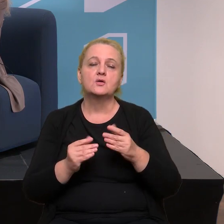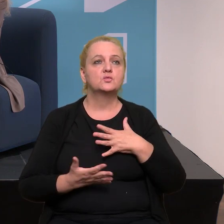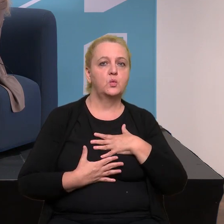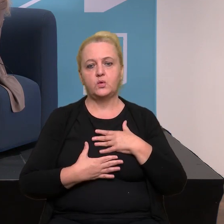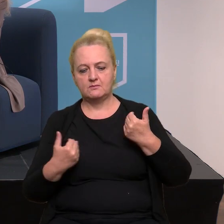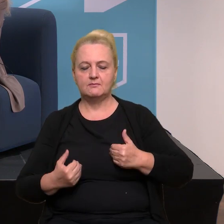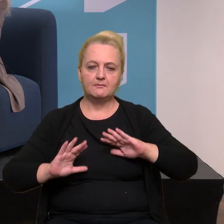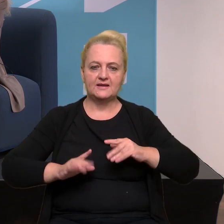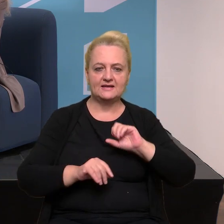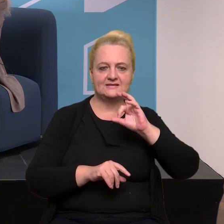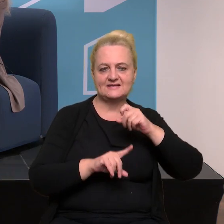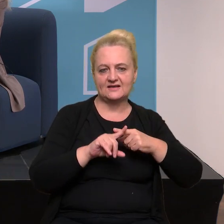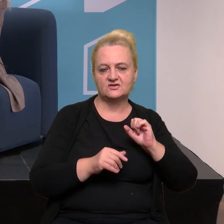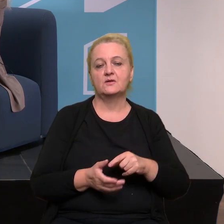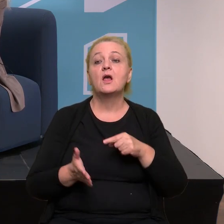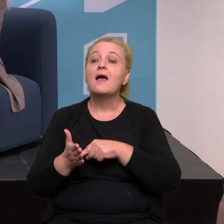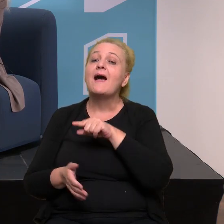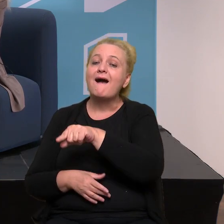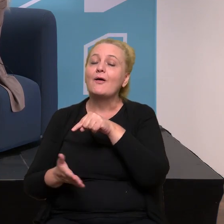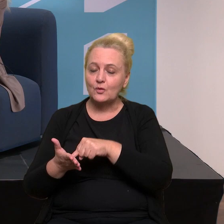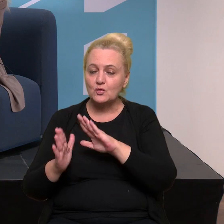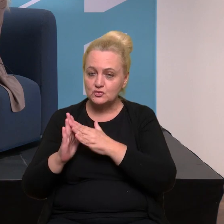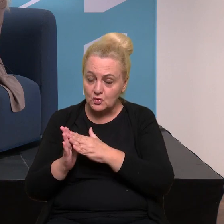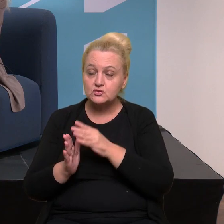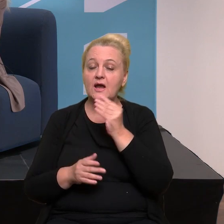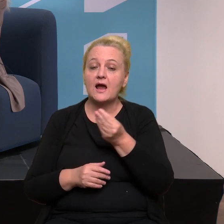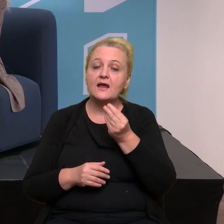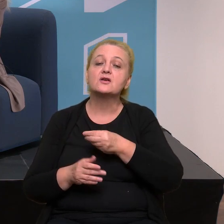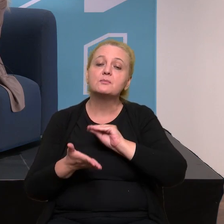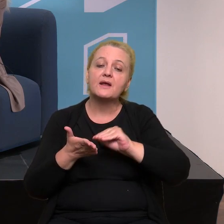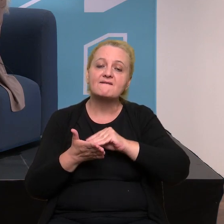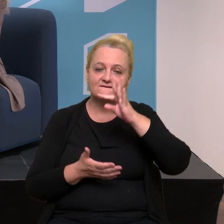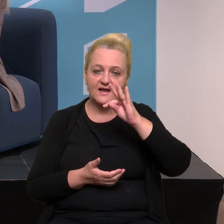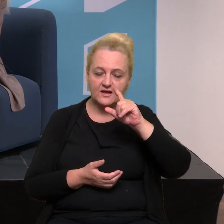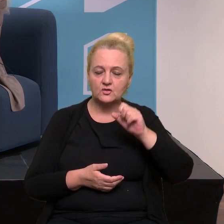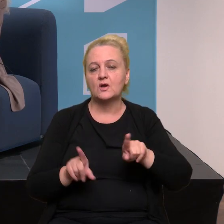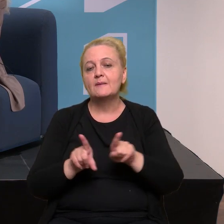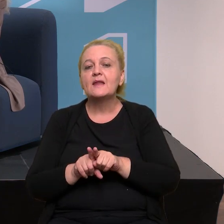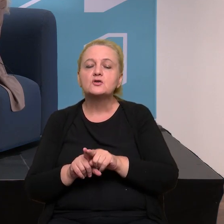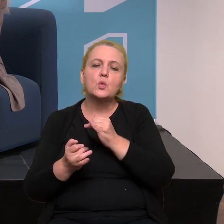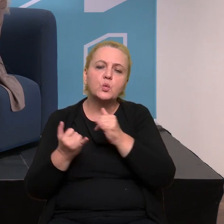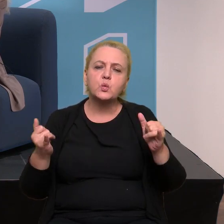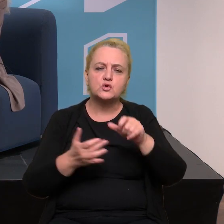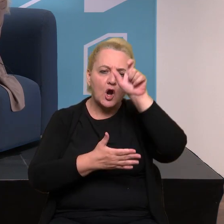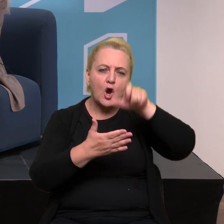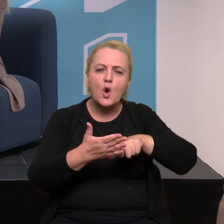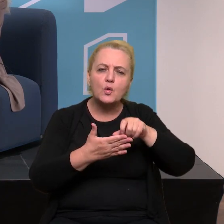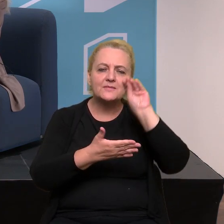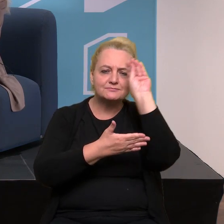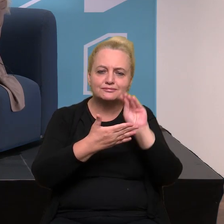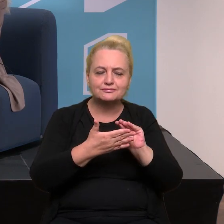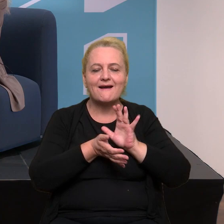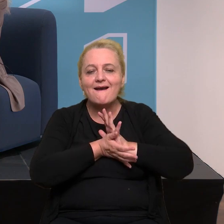seksistowski. Oprócz Enjoy Shots piszesz jeszcze na przykład felietony czy kolumny do różnych